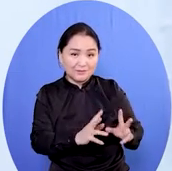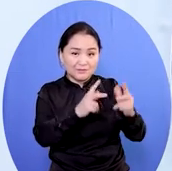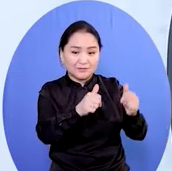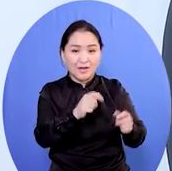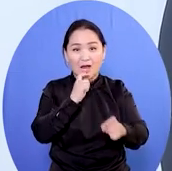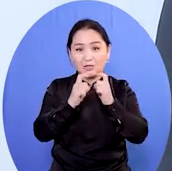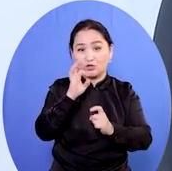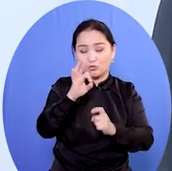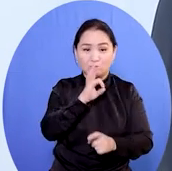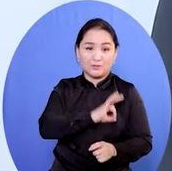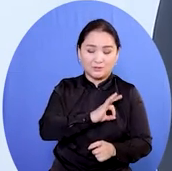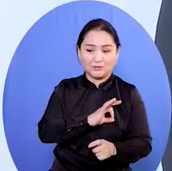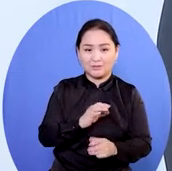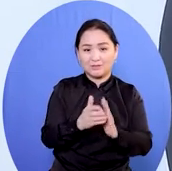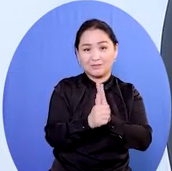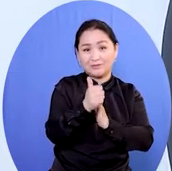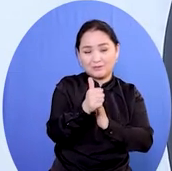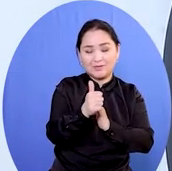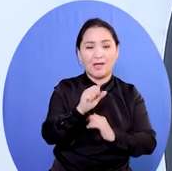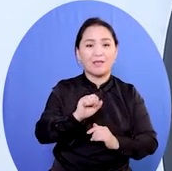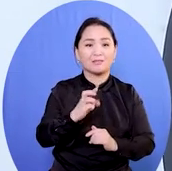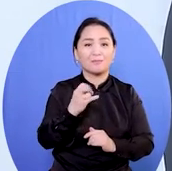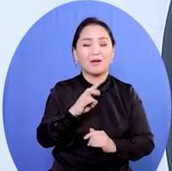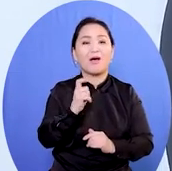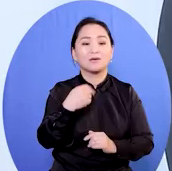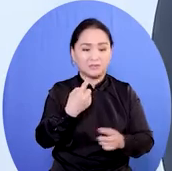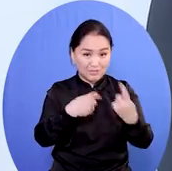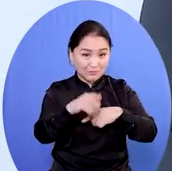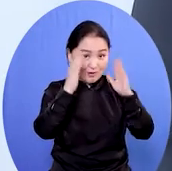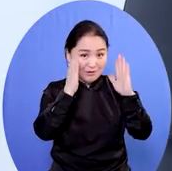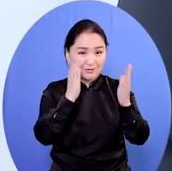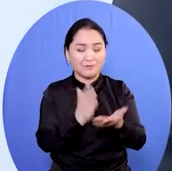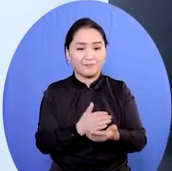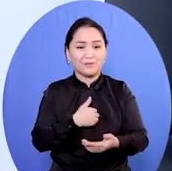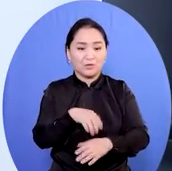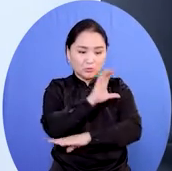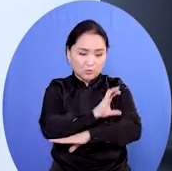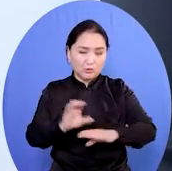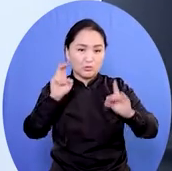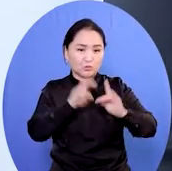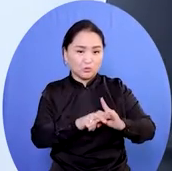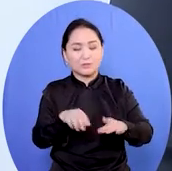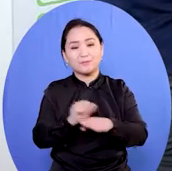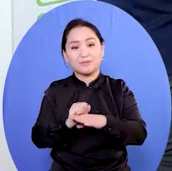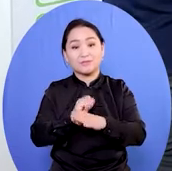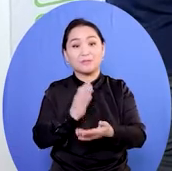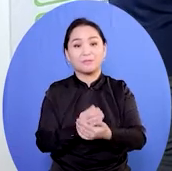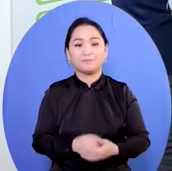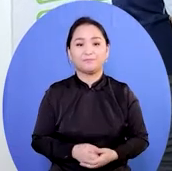тий төрийн албан чадварлаг албан хаагчт болоход бол одоо төлхөө анхаарч нөр хөлөлд албан хаагчт бол маш их сургалтанд хамруулж бэлтэж